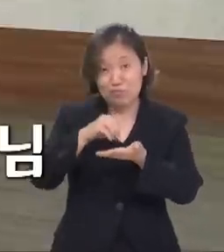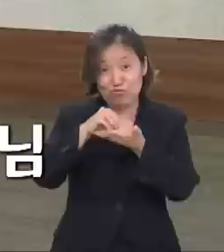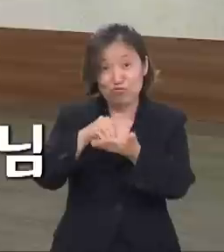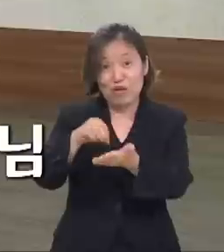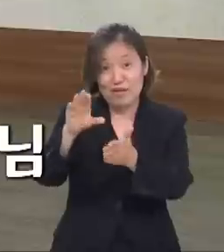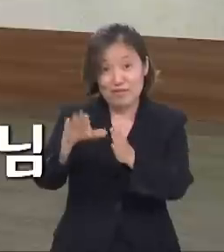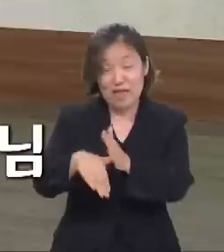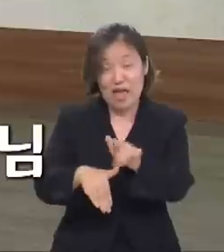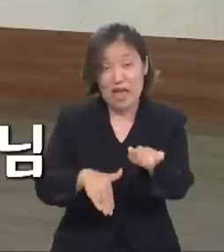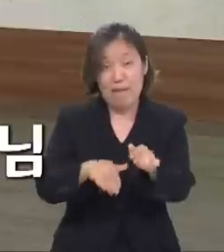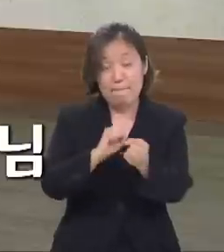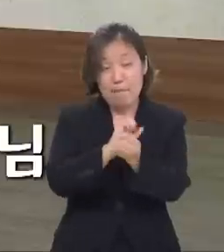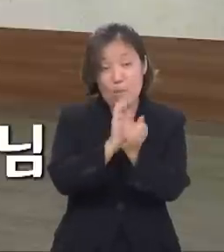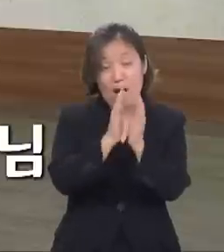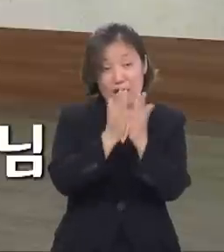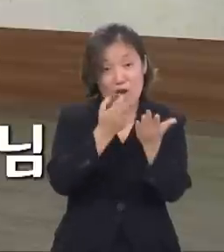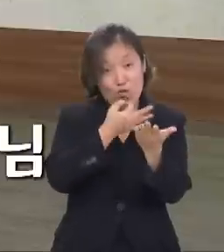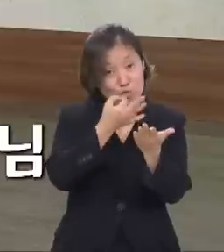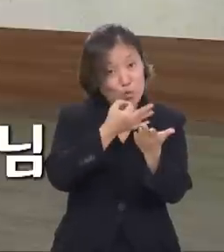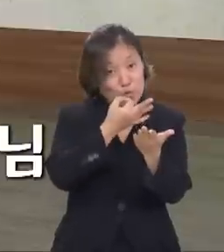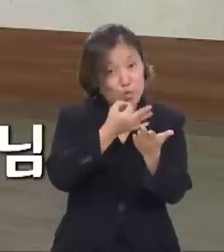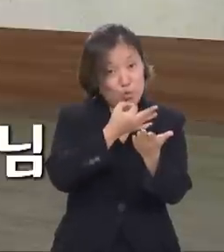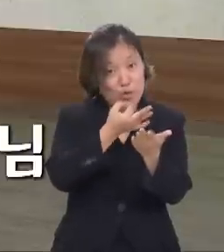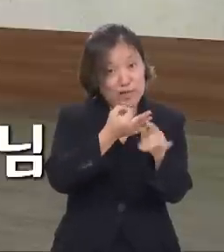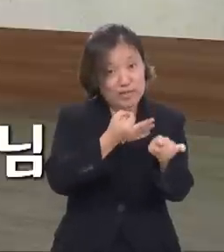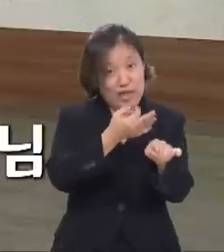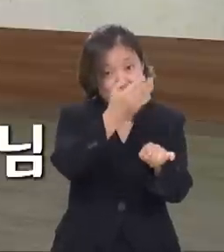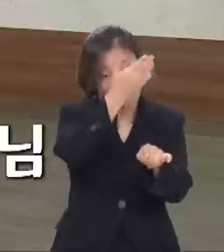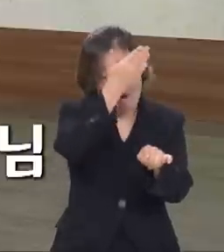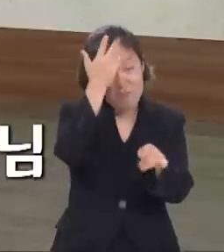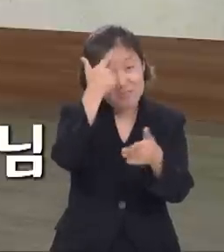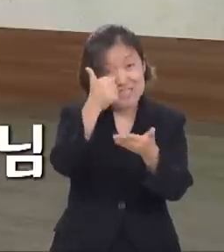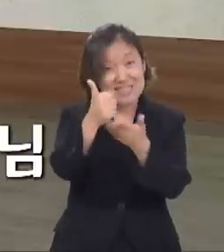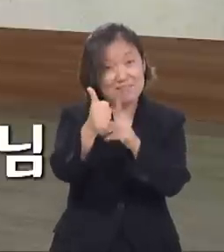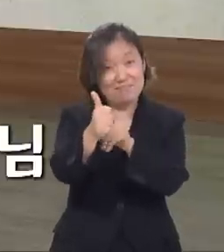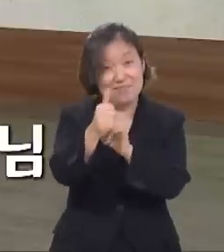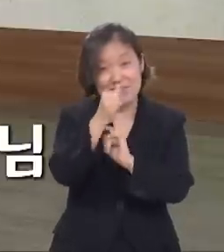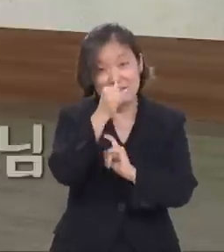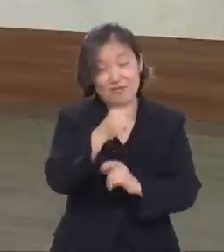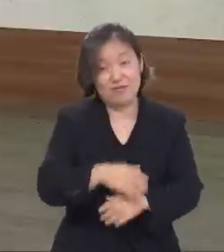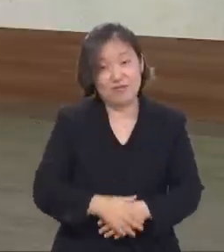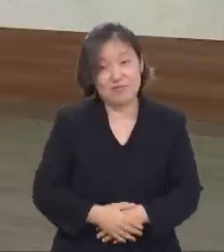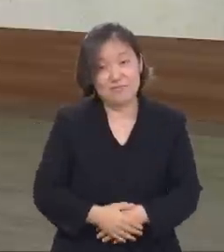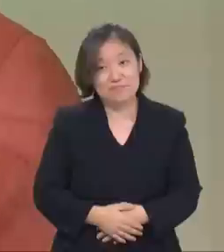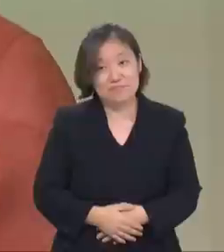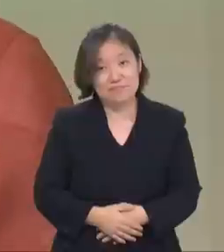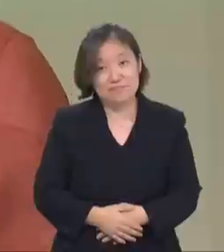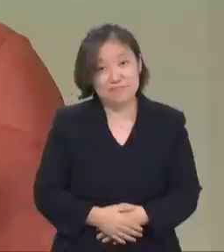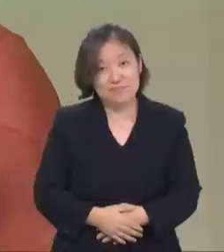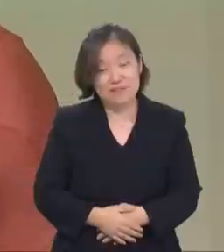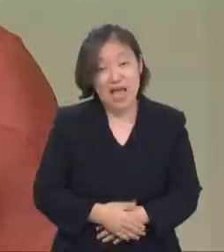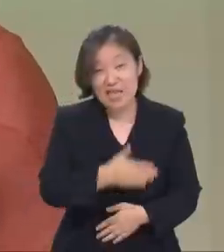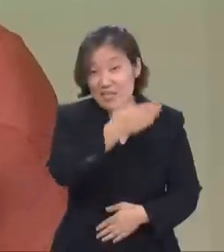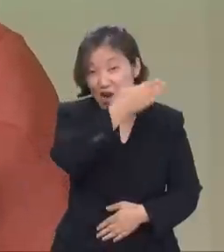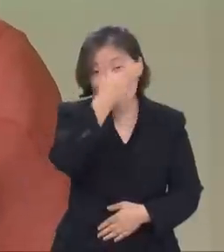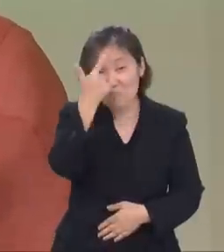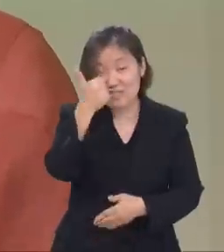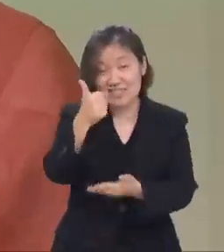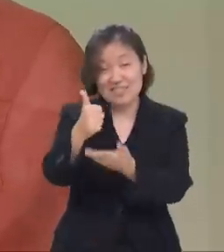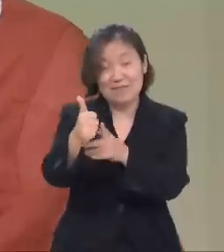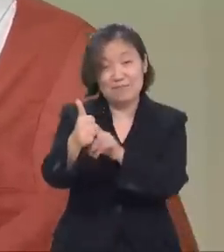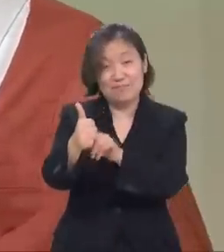법화경을 많이 독송하셨다 어떤 젊은 스님이 있었습니다이 젊은